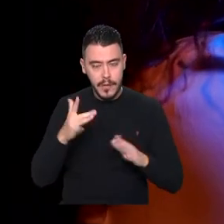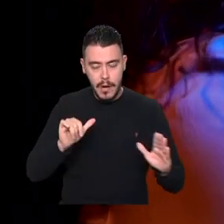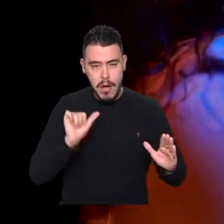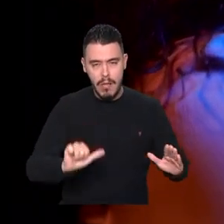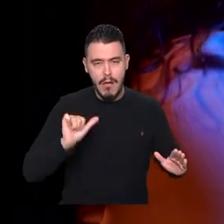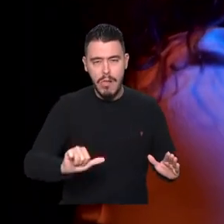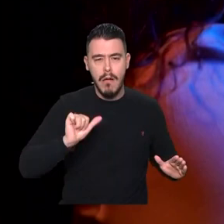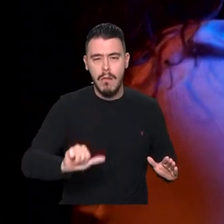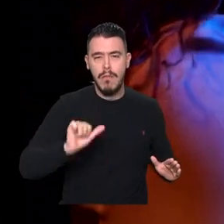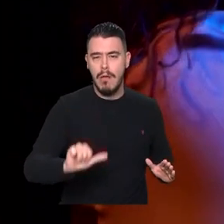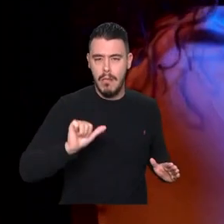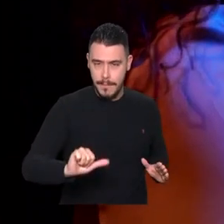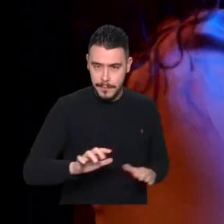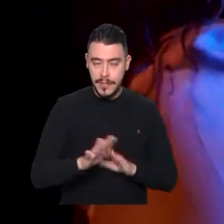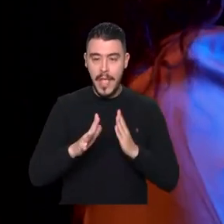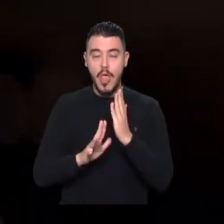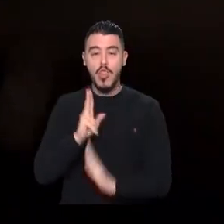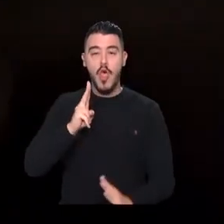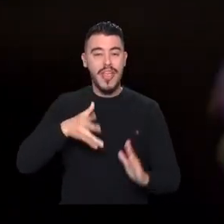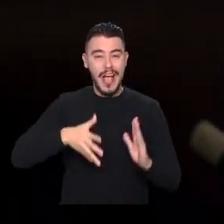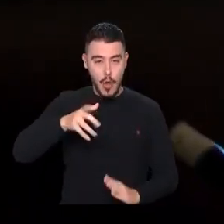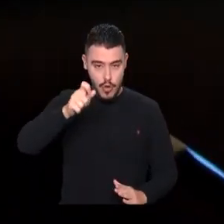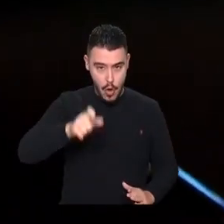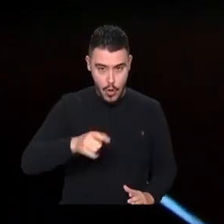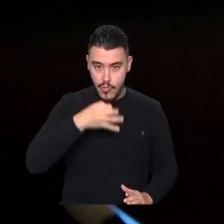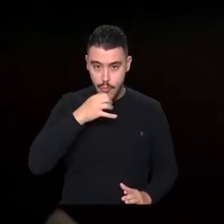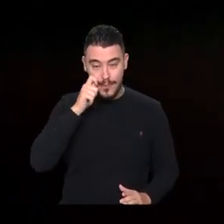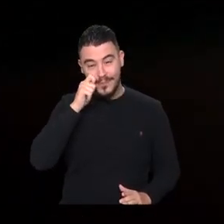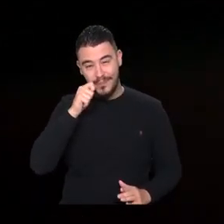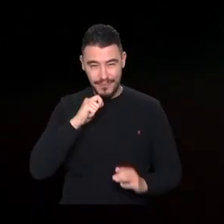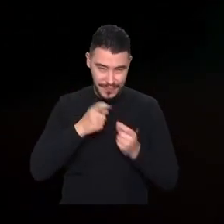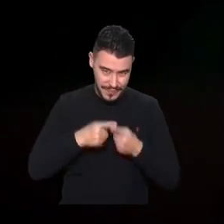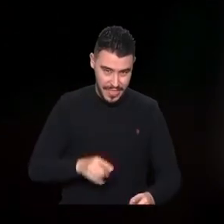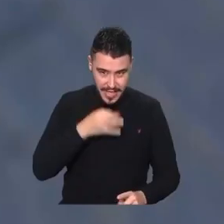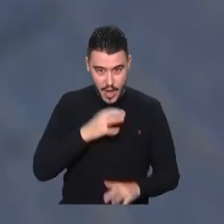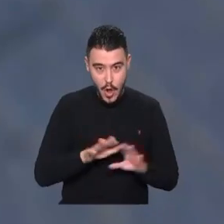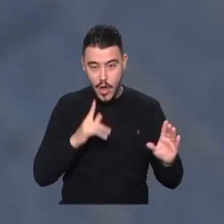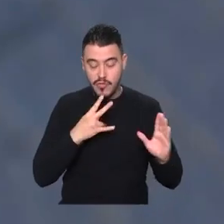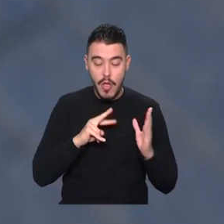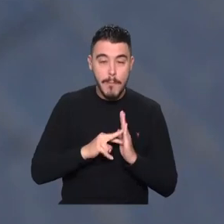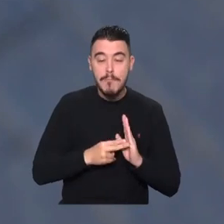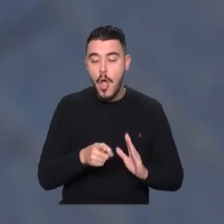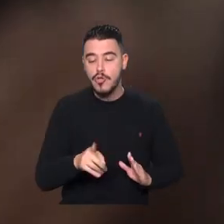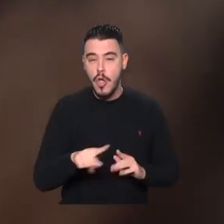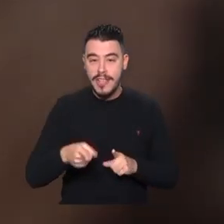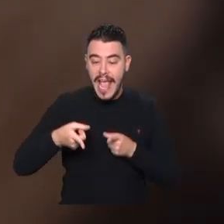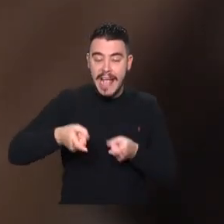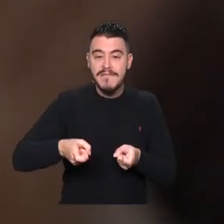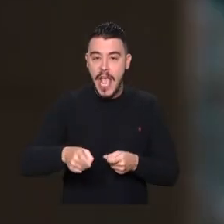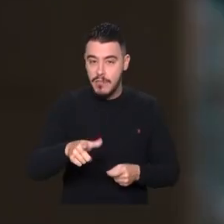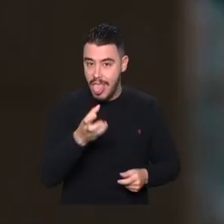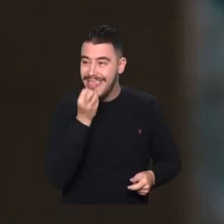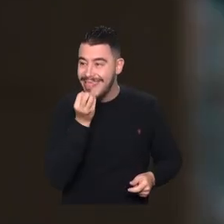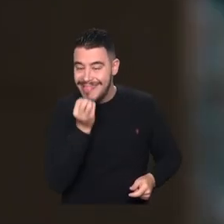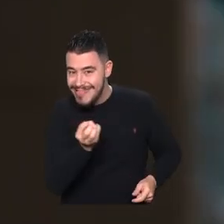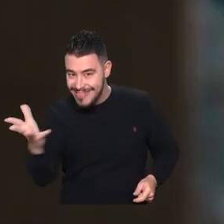Στα 12 της άρχισαν και οι απειλές. Της έλεγε πως την κρατούσε στο χέρι. Αν μιλούσε σε κανέναν για τα όσα ζούσε, θα έδειχνε φωτογραφίες και